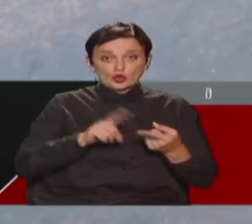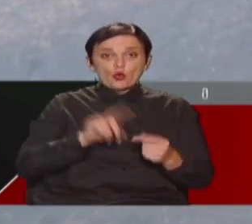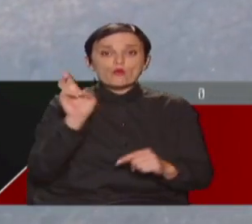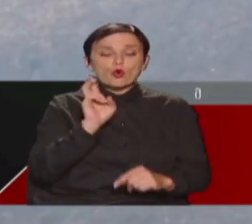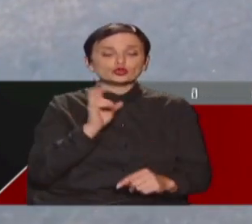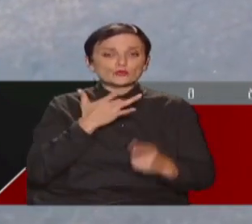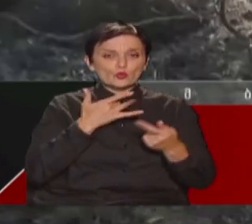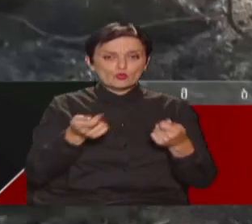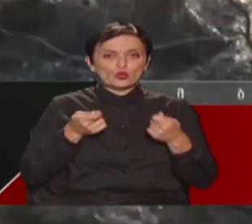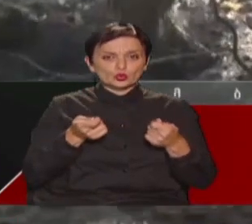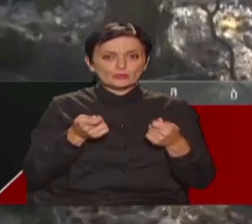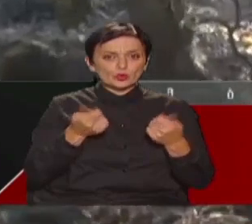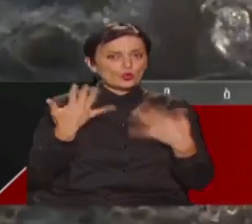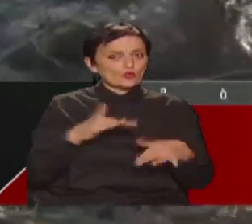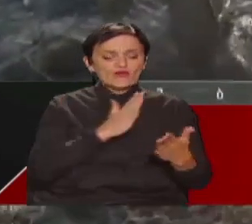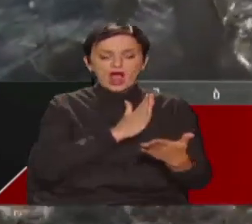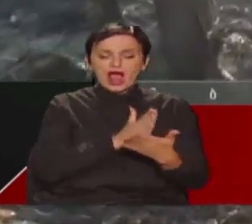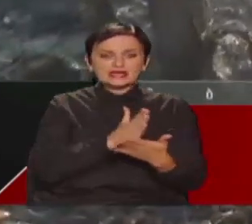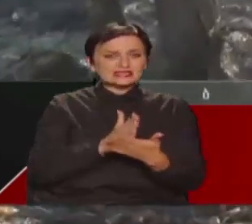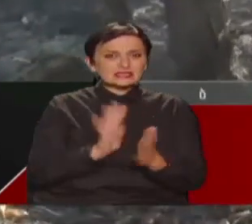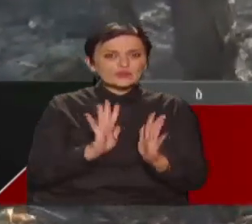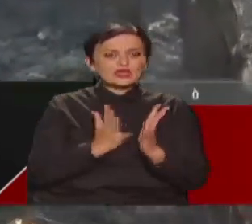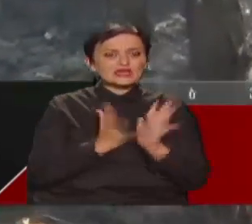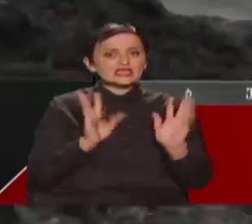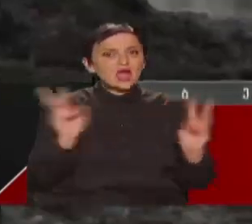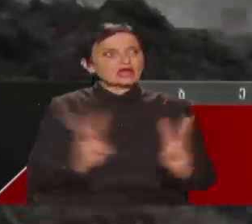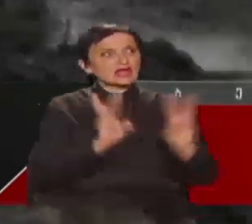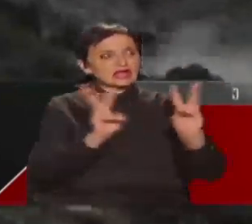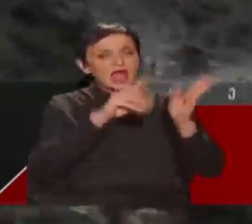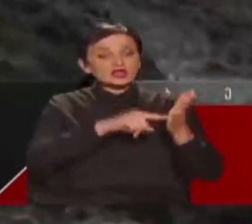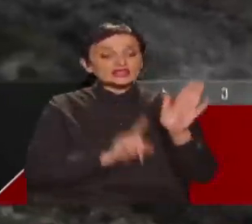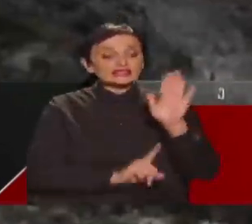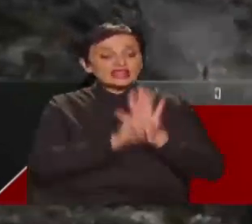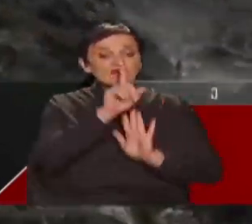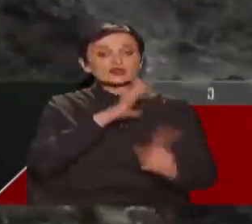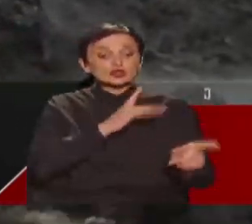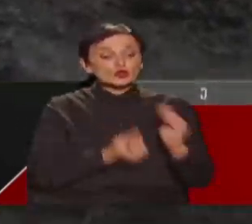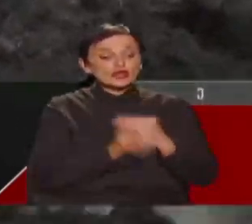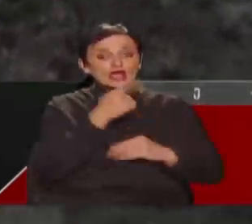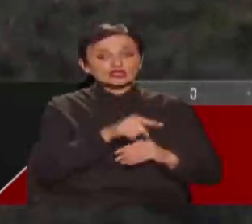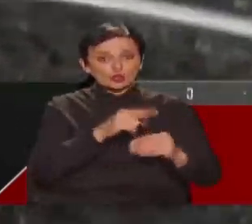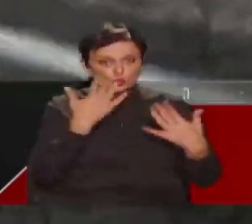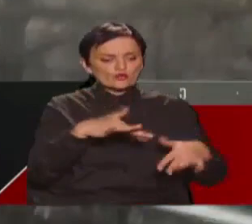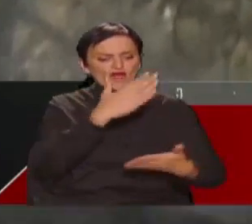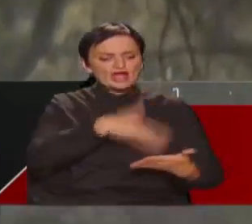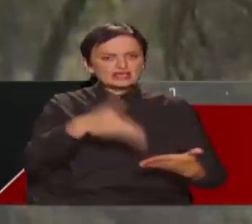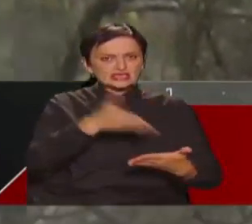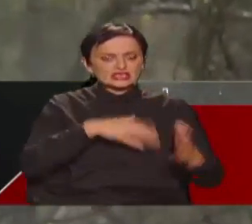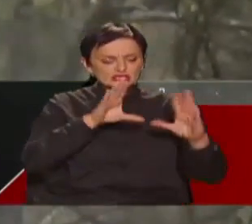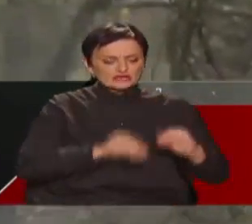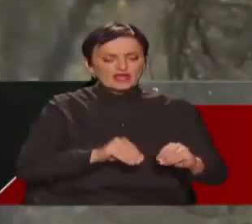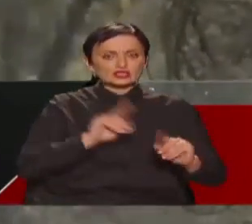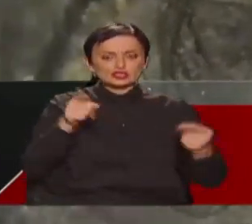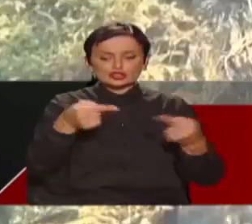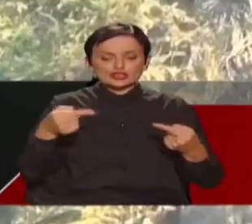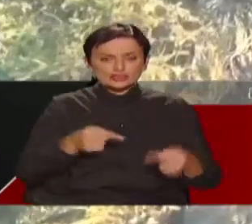Borjomis, municipalitatea Citit, Misagarar, Sebops, Riak, Erebik, Sadat, Taudapir, Gacinda, Hanzari, Misi, Liquidacija, Sezaba, Misma, Samsa,